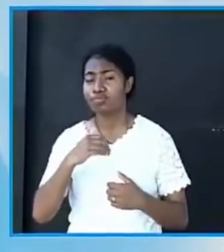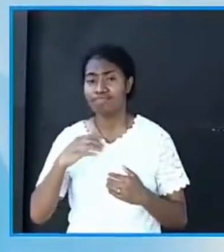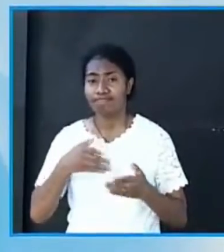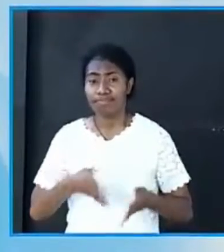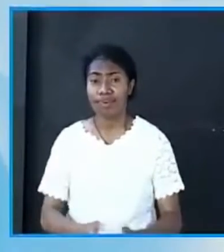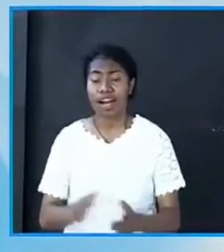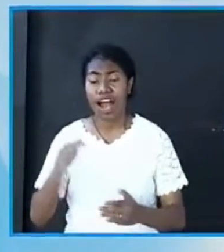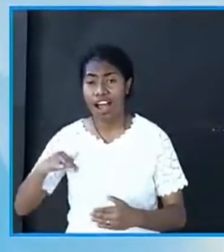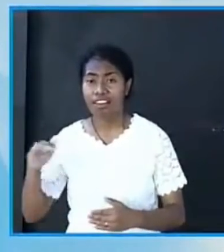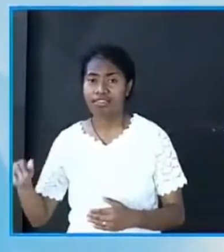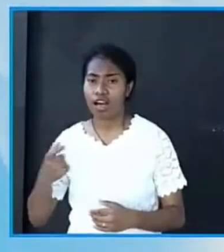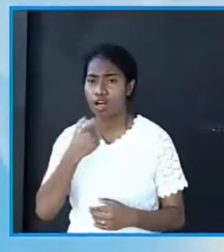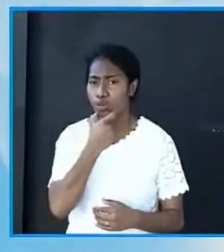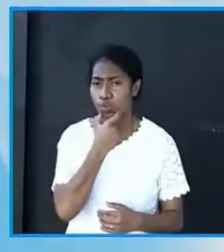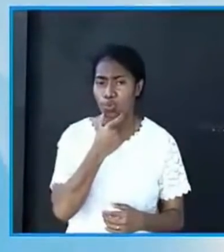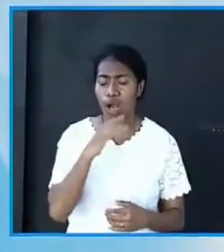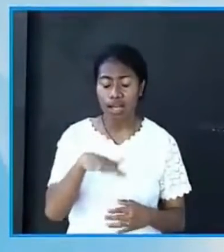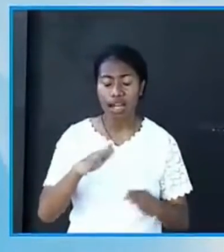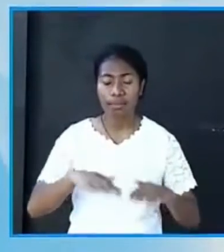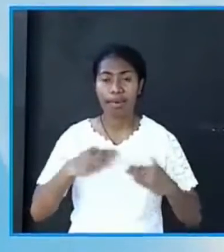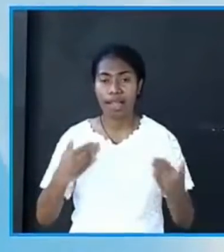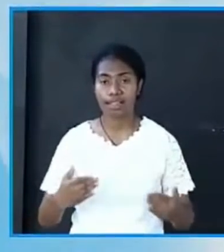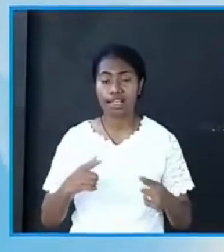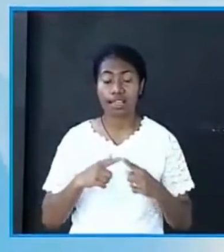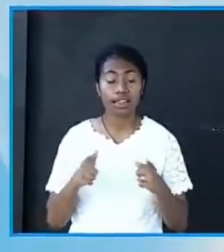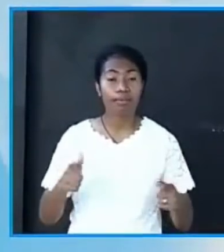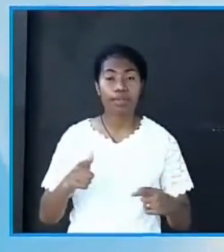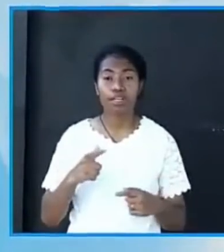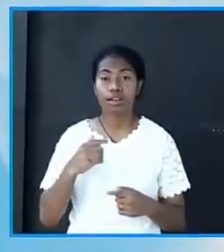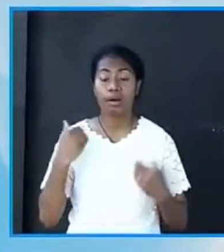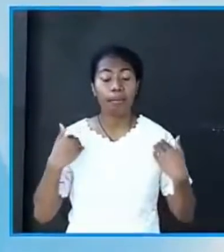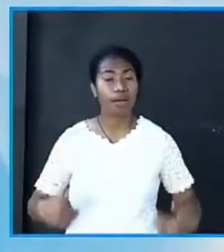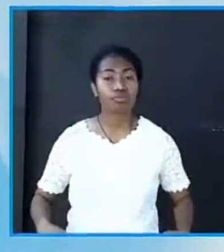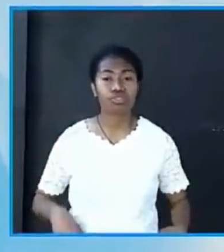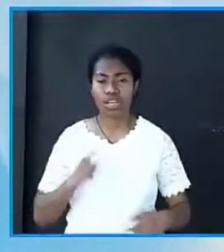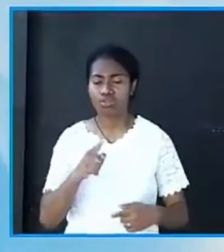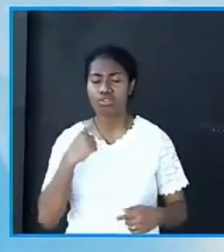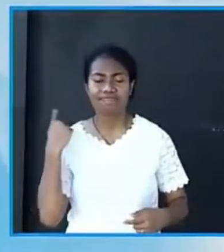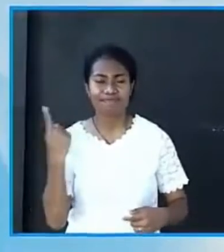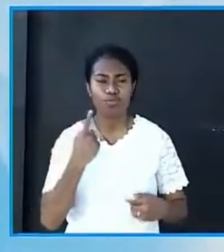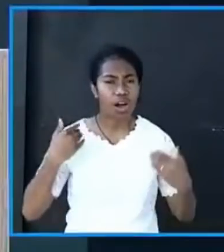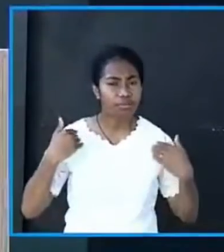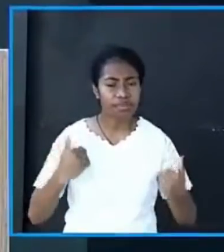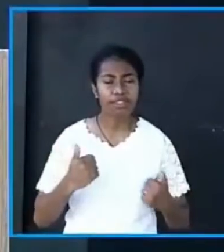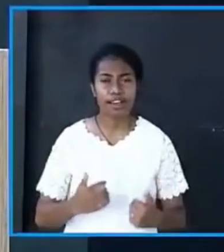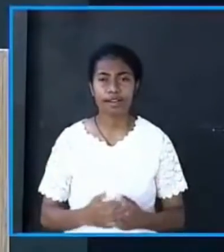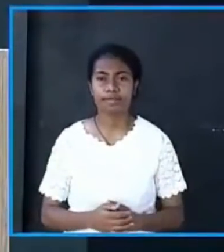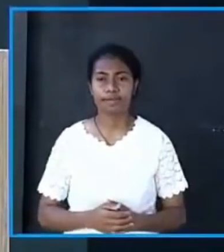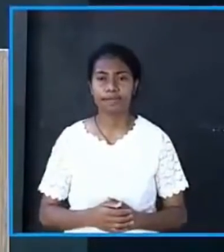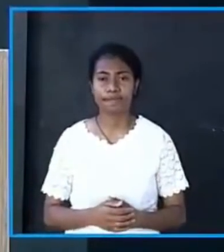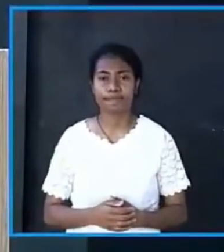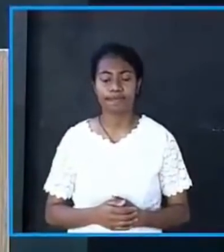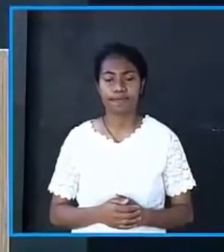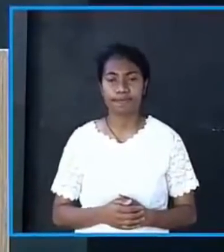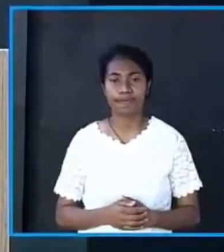bersejarah berkebudayaan berlipstik berbicara bisa tertawa bisa berpikir beda